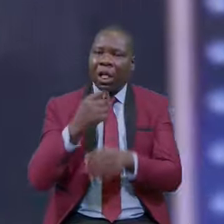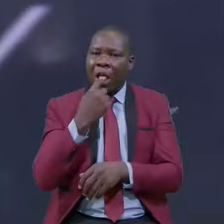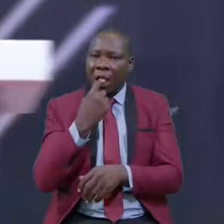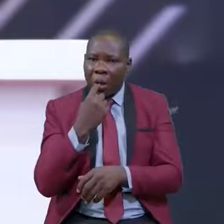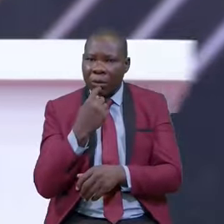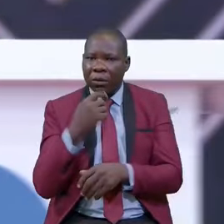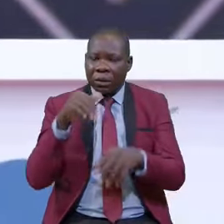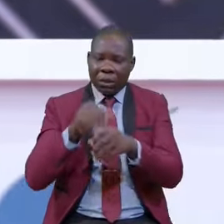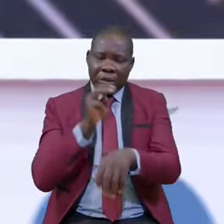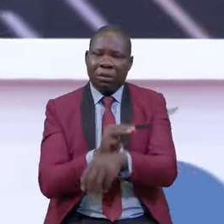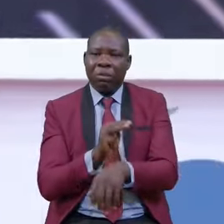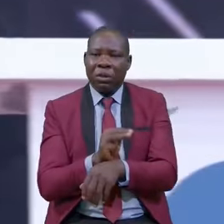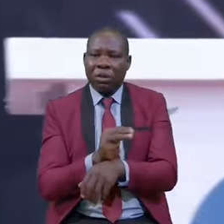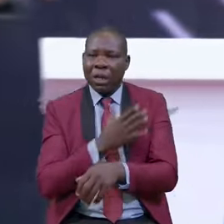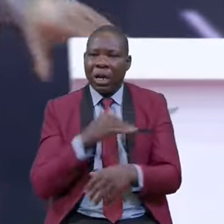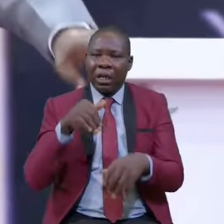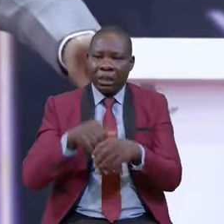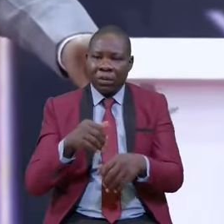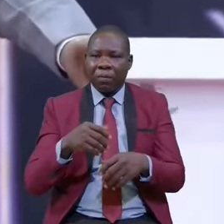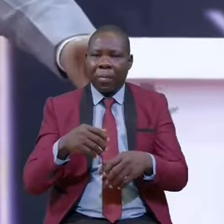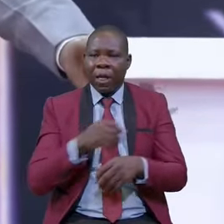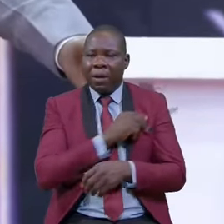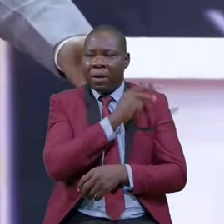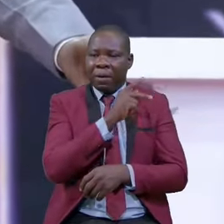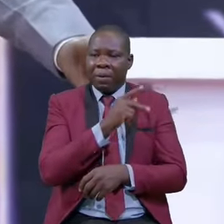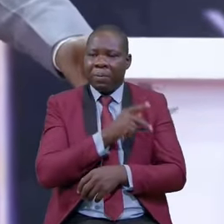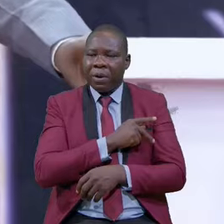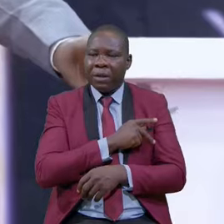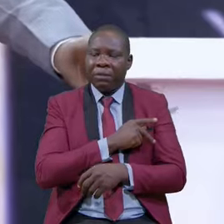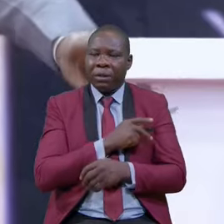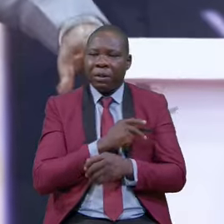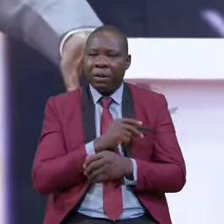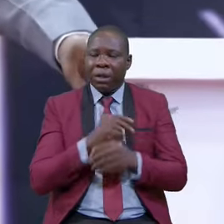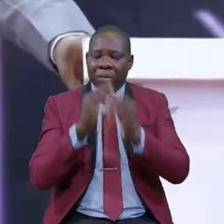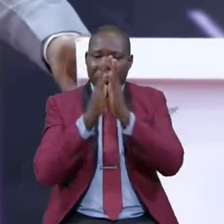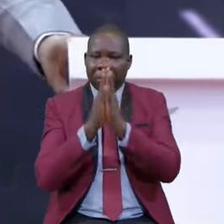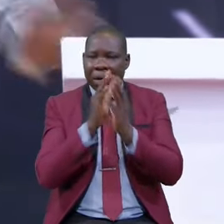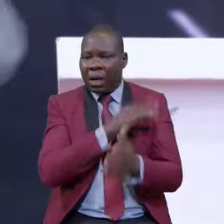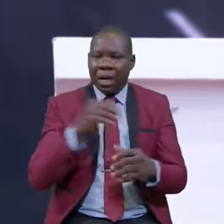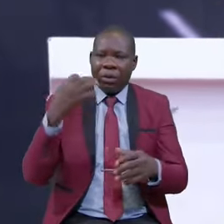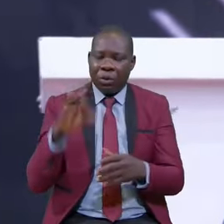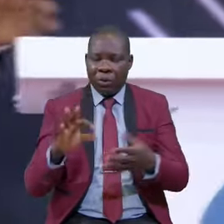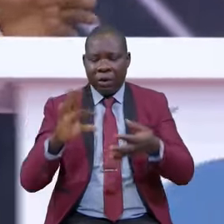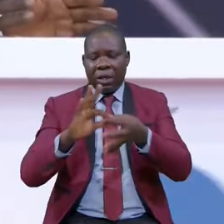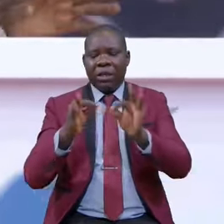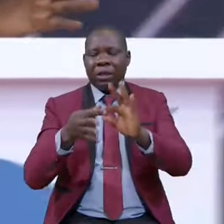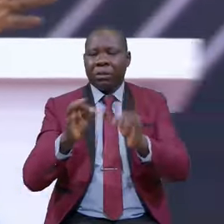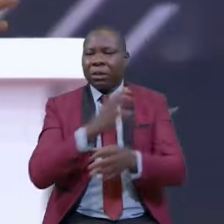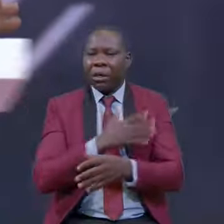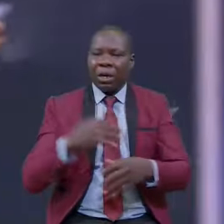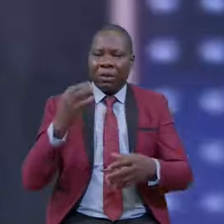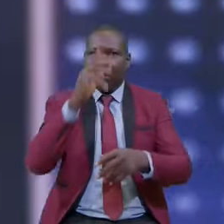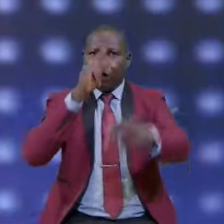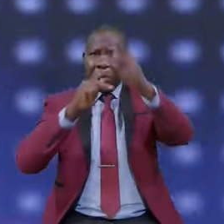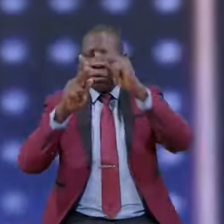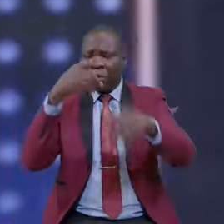a ministry, and le a ministère, devotion, and also of interpretation, et de l'interprétation, et de la prophétie. Just stop et